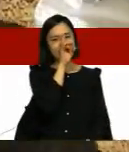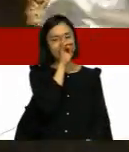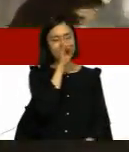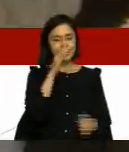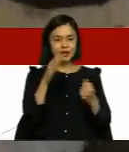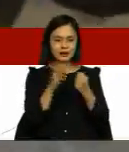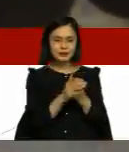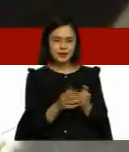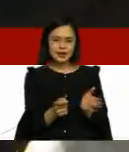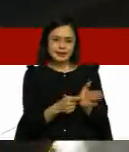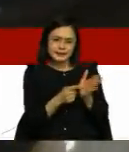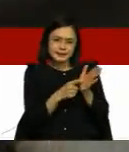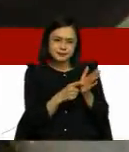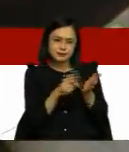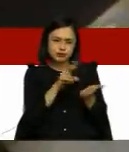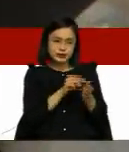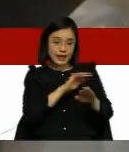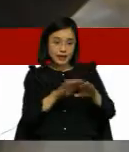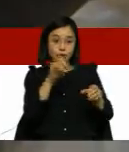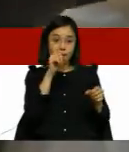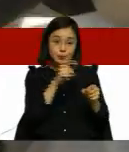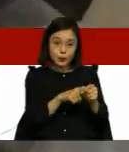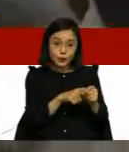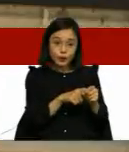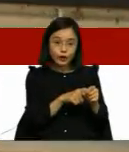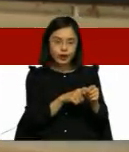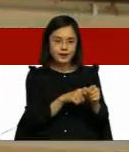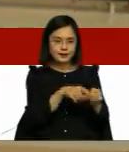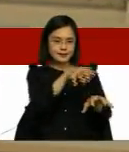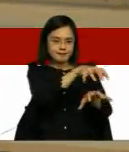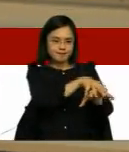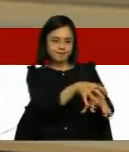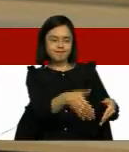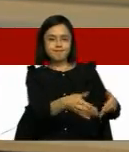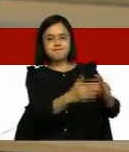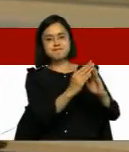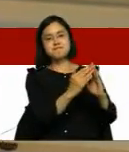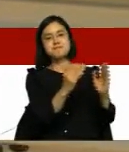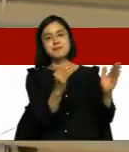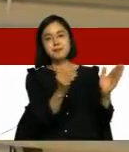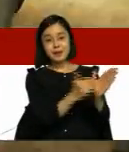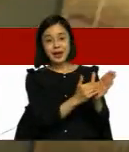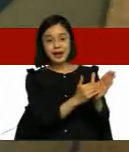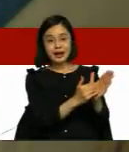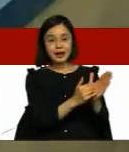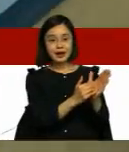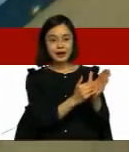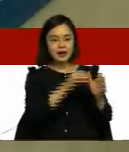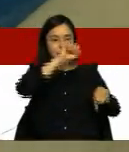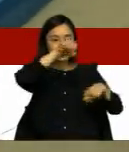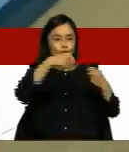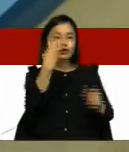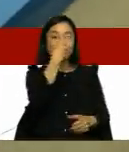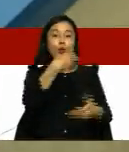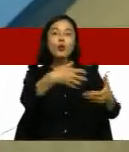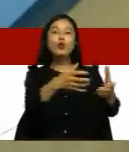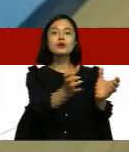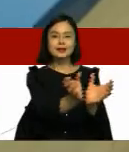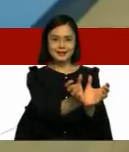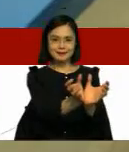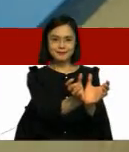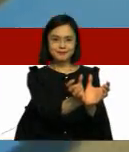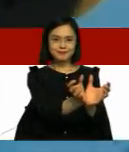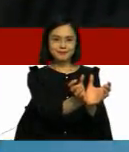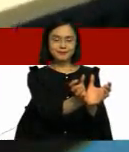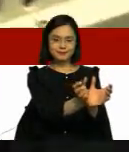하남시장님 지시로 그 민간 협의체를 구성해서 하남시청의 그 동물보호팀하고 동물보호단체하고